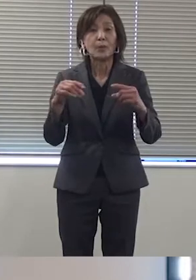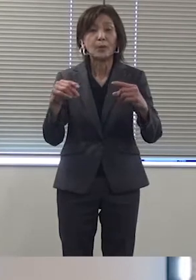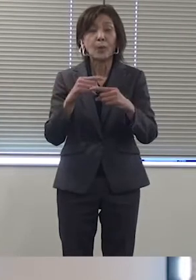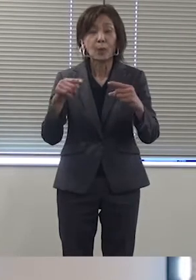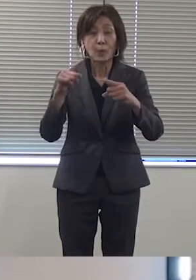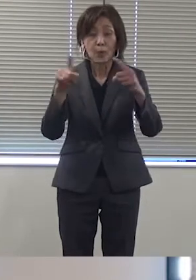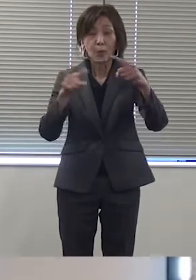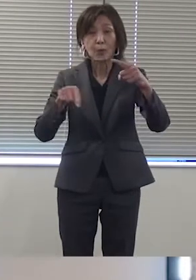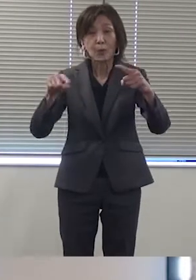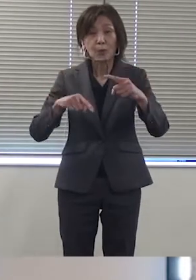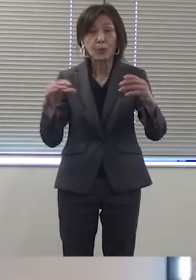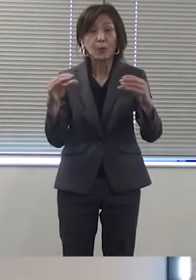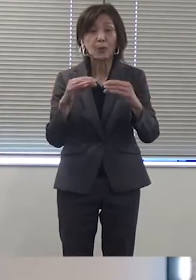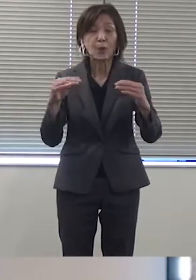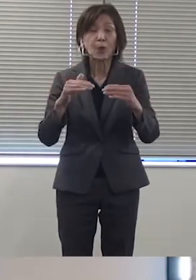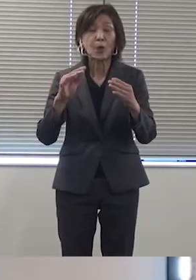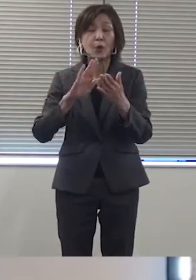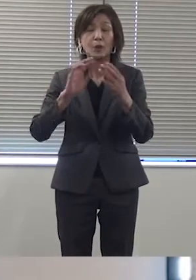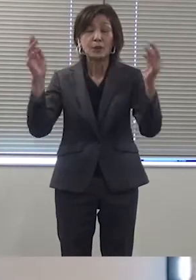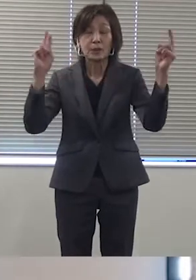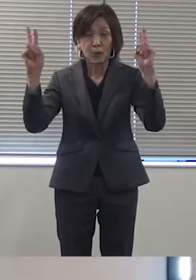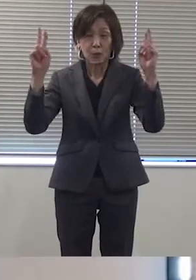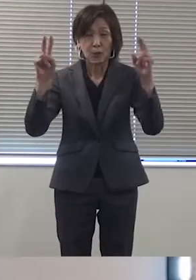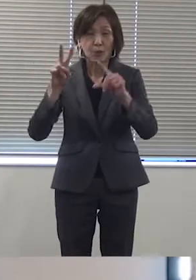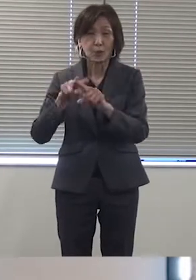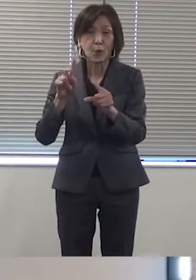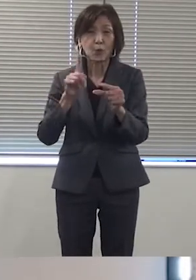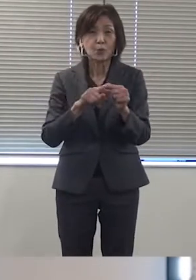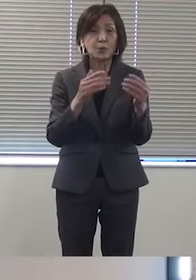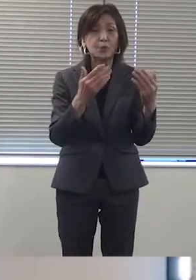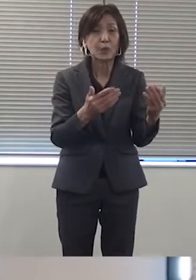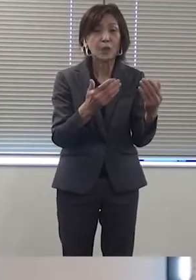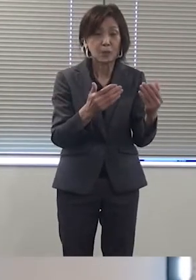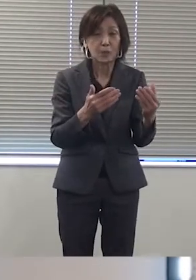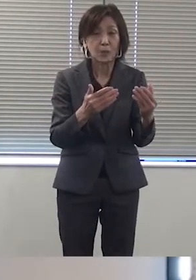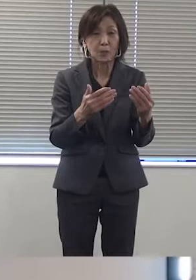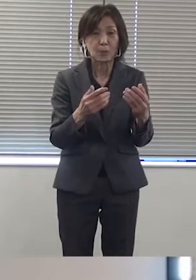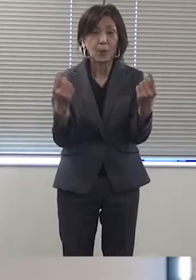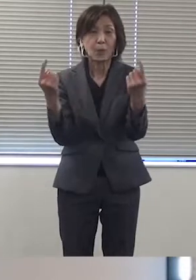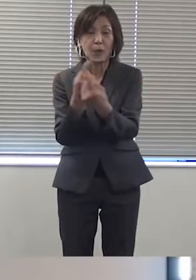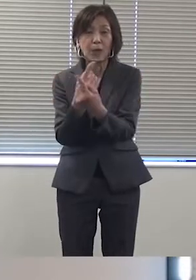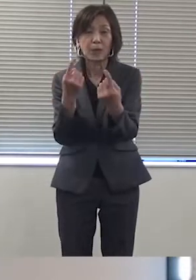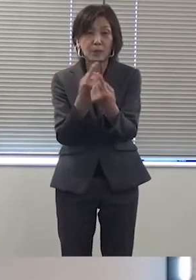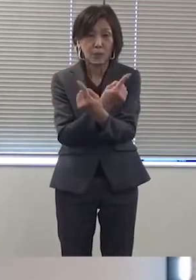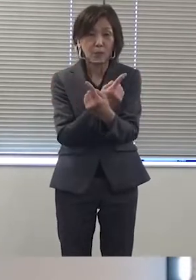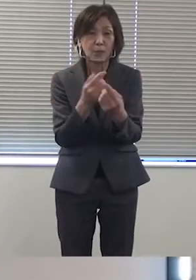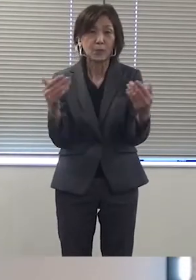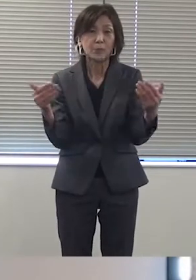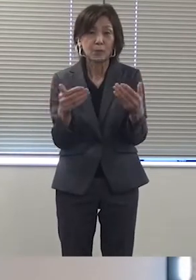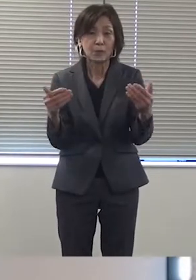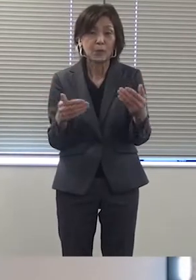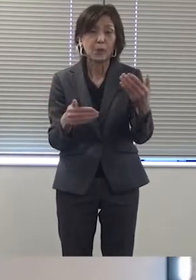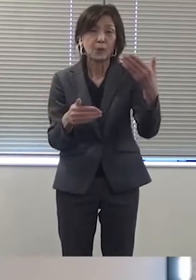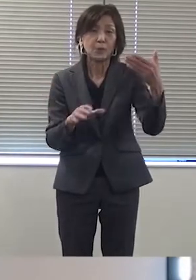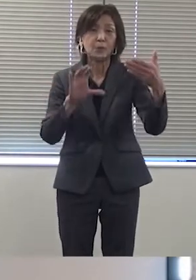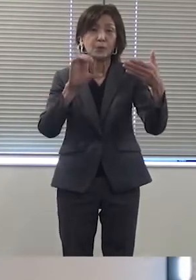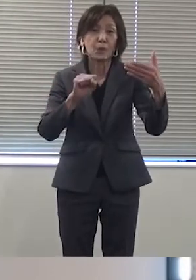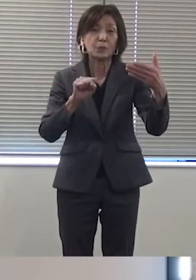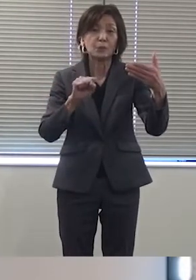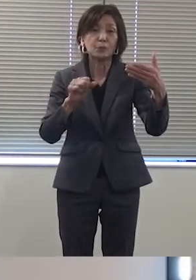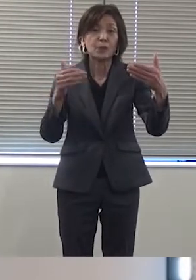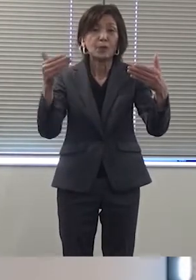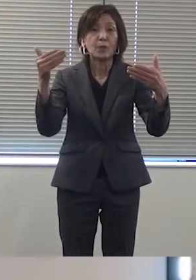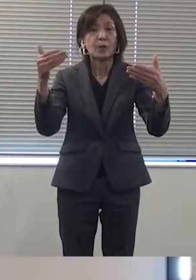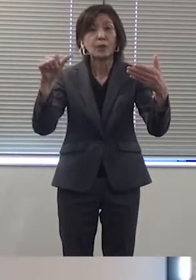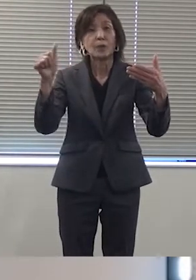校等の大規模改造事業なので9億500万円分、そして両学校5校その他では臨時